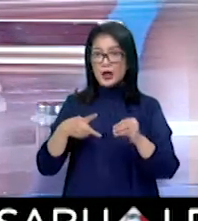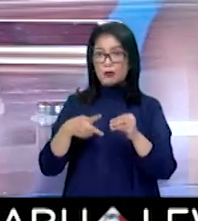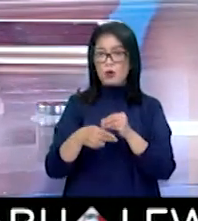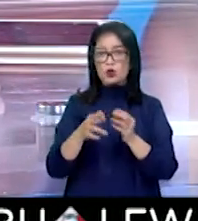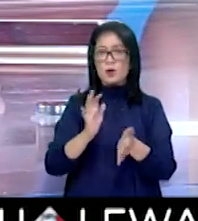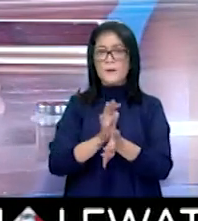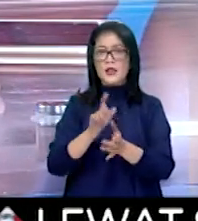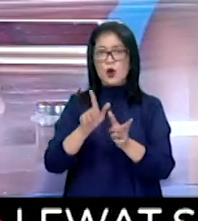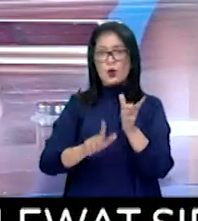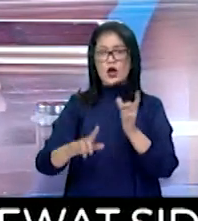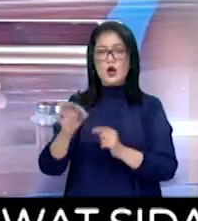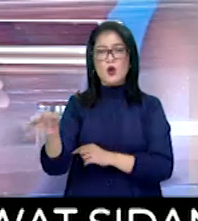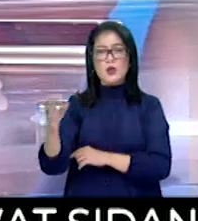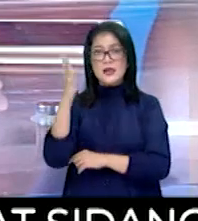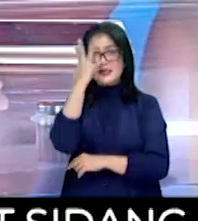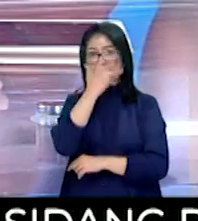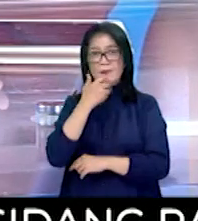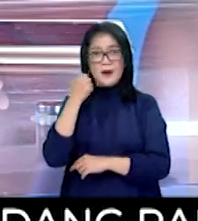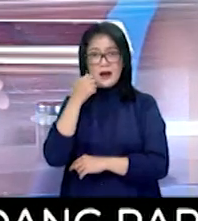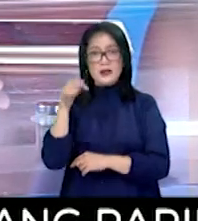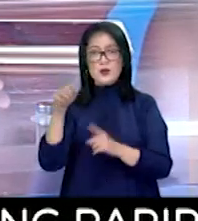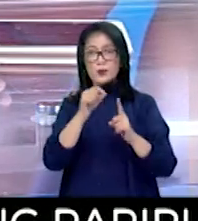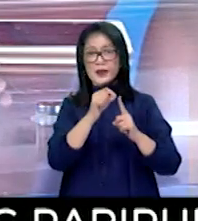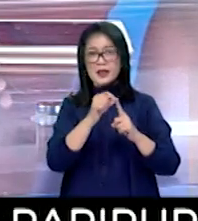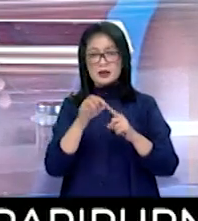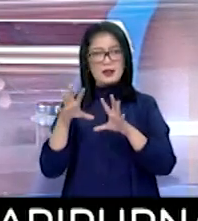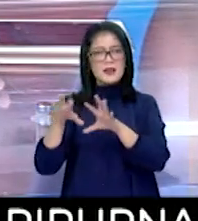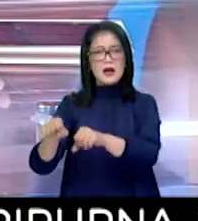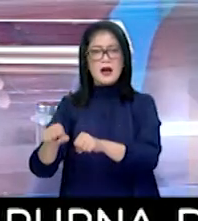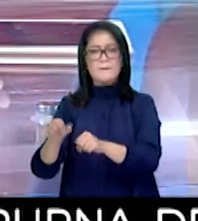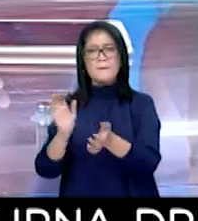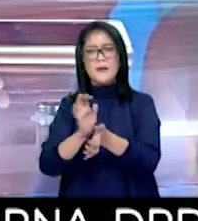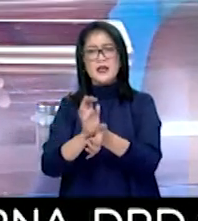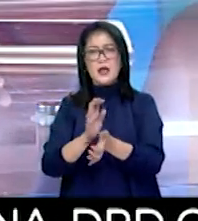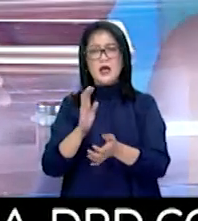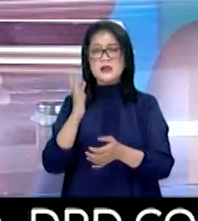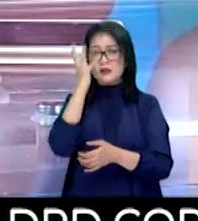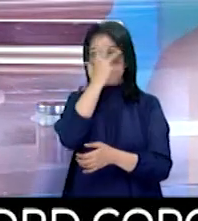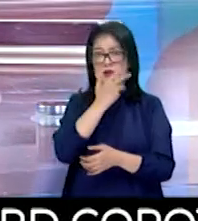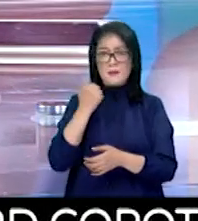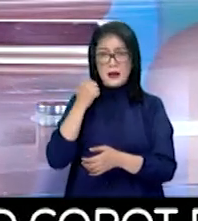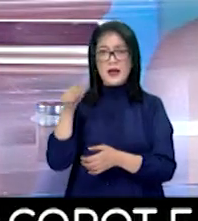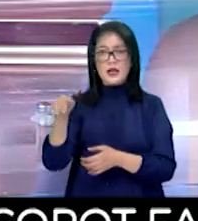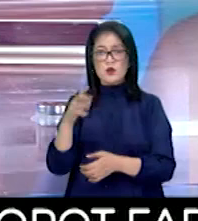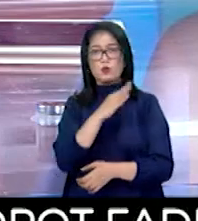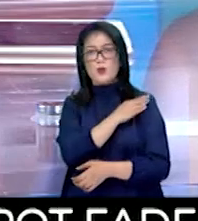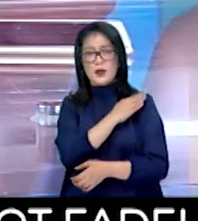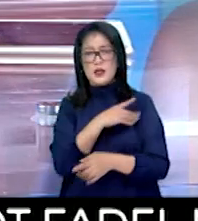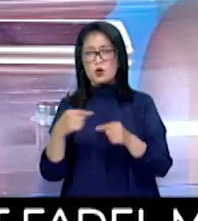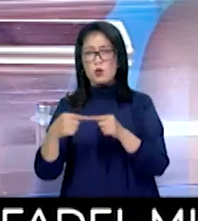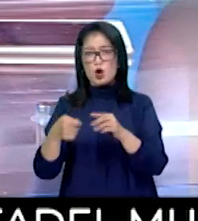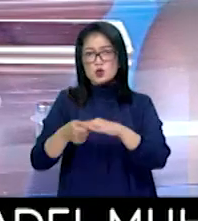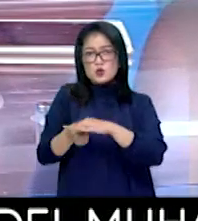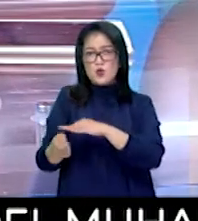Priyatna, kembali dijebloskan ke tahanan. KPK menangkap mantan Bupati Cimahi terkait dugaan suap mantan penyidik KPK, Stefanus